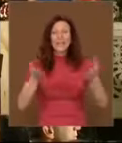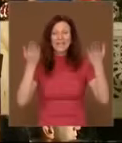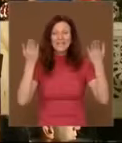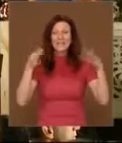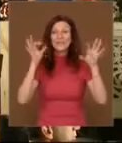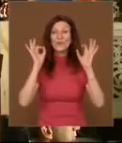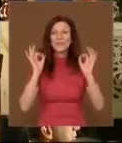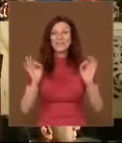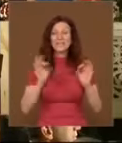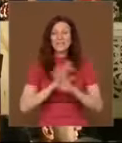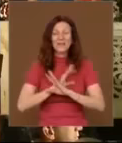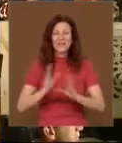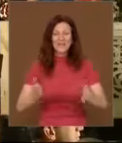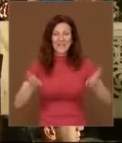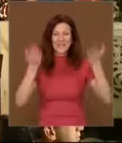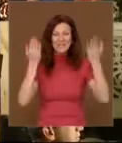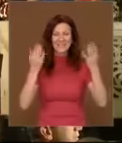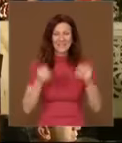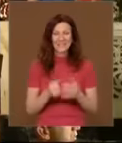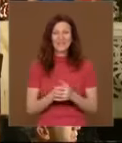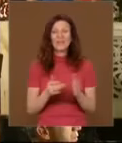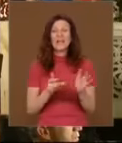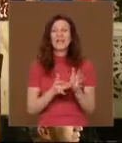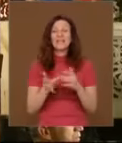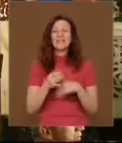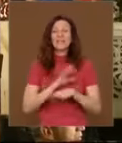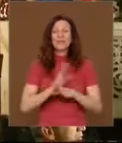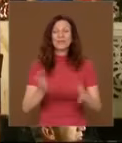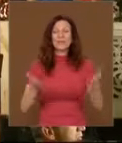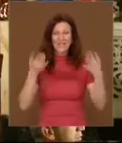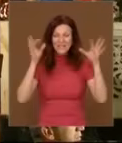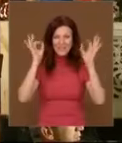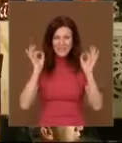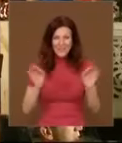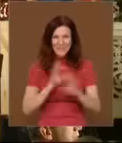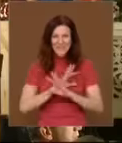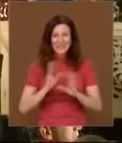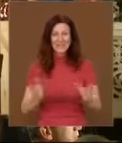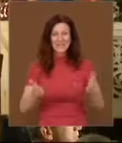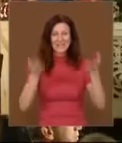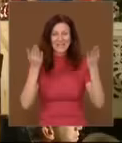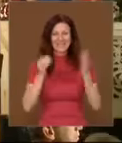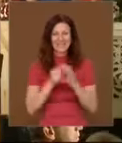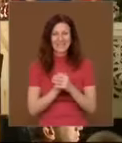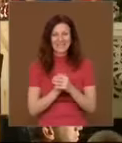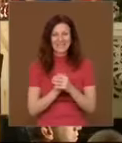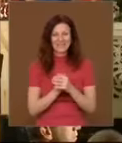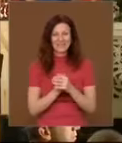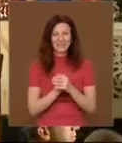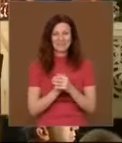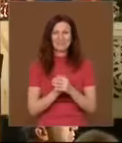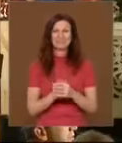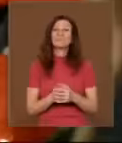Христос воскресе! Воистина воскресе! Христос воскресе! Воистина воскресе!